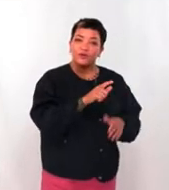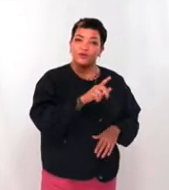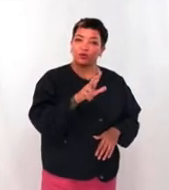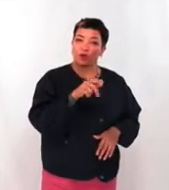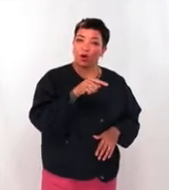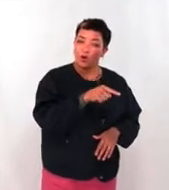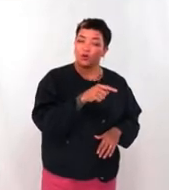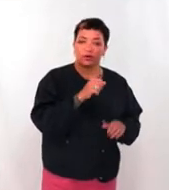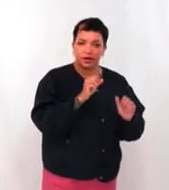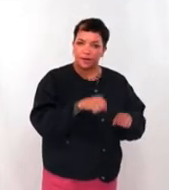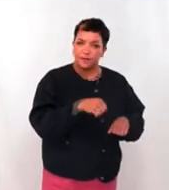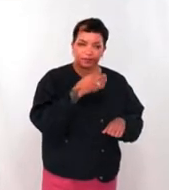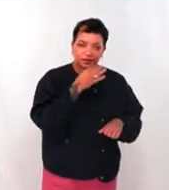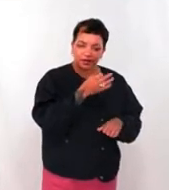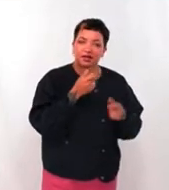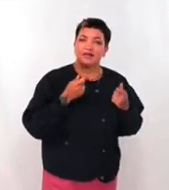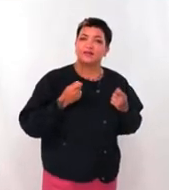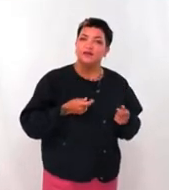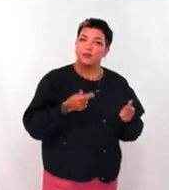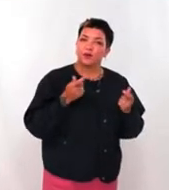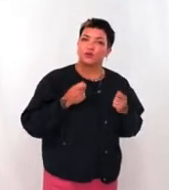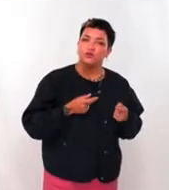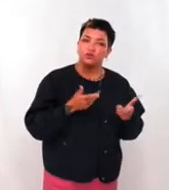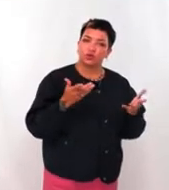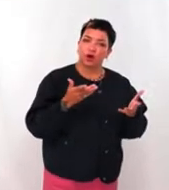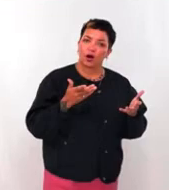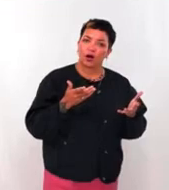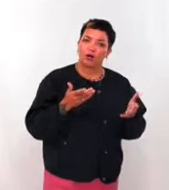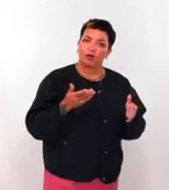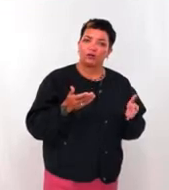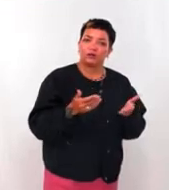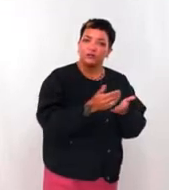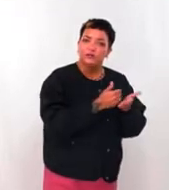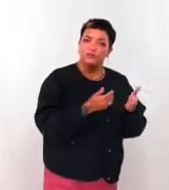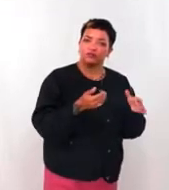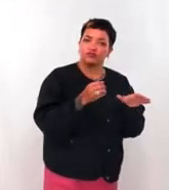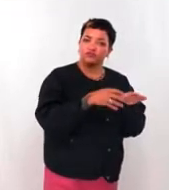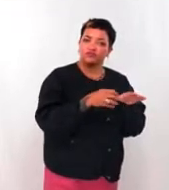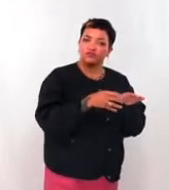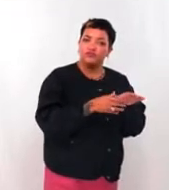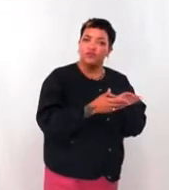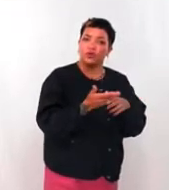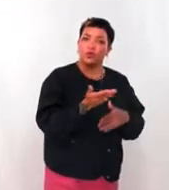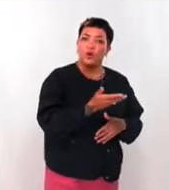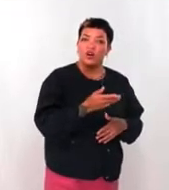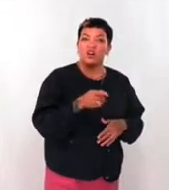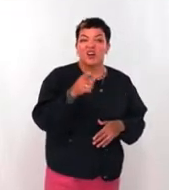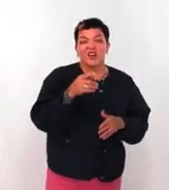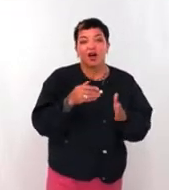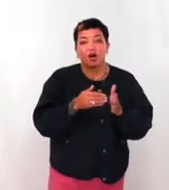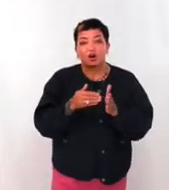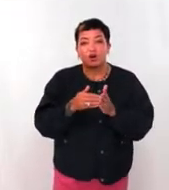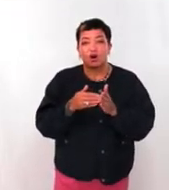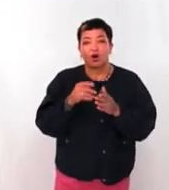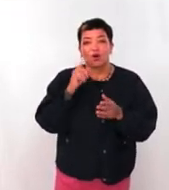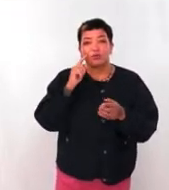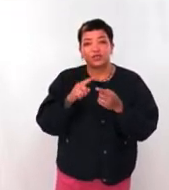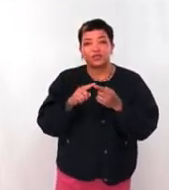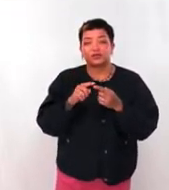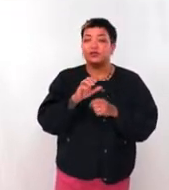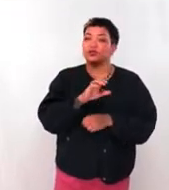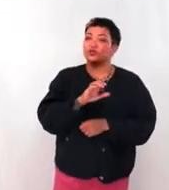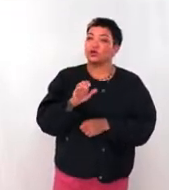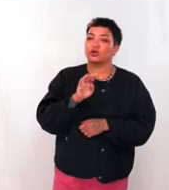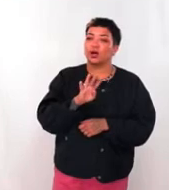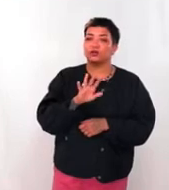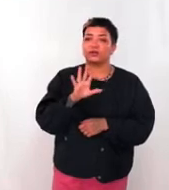a été capable de dépenser, ce qu'on a été capable d'encaisser. Mais non, vous nous présentez des documents avec encore un objectif de 145 millions d'euros